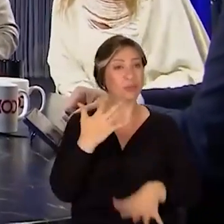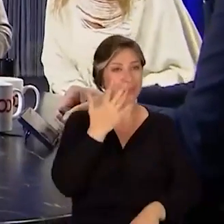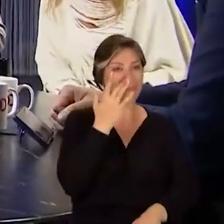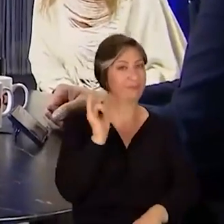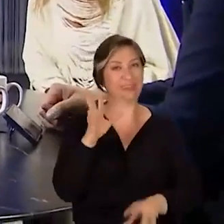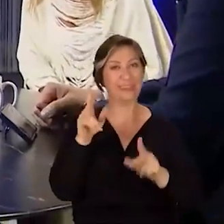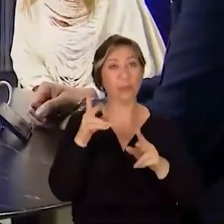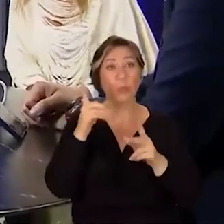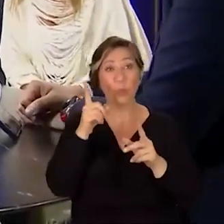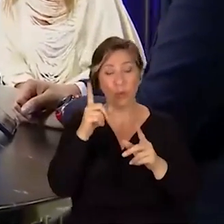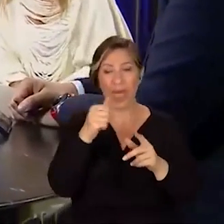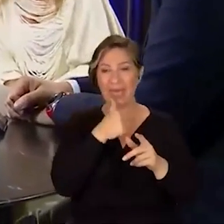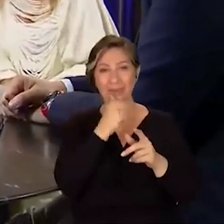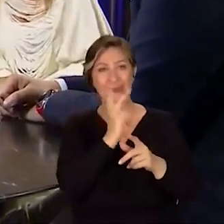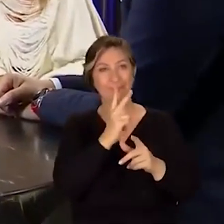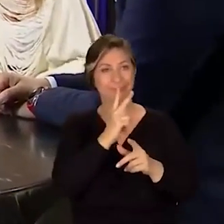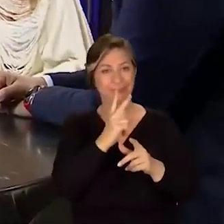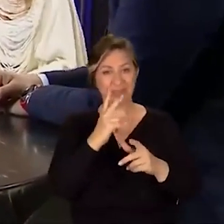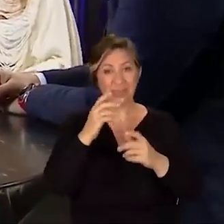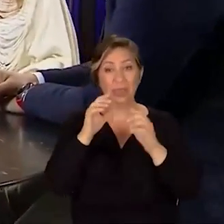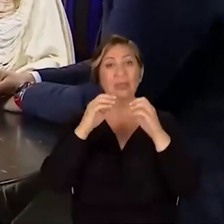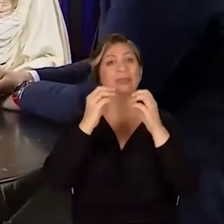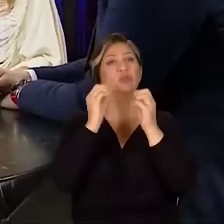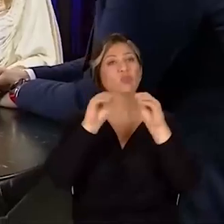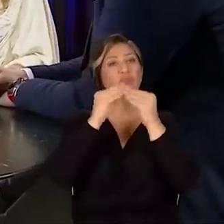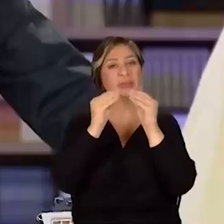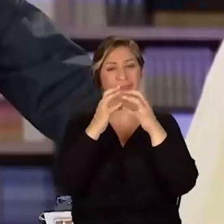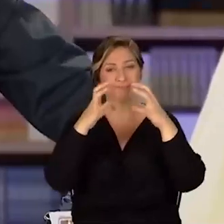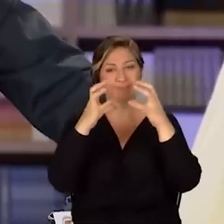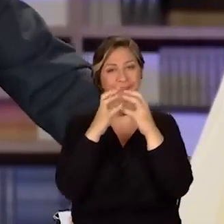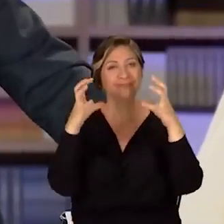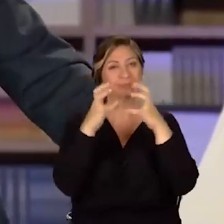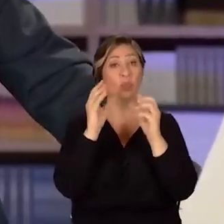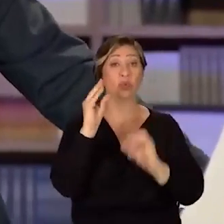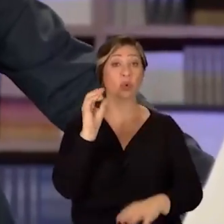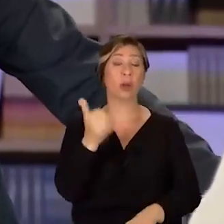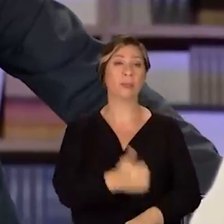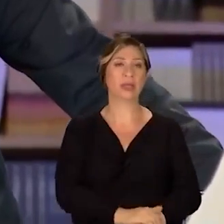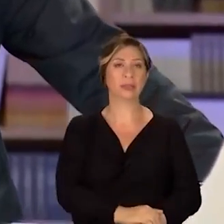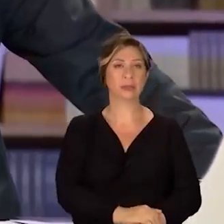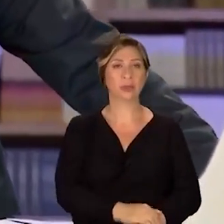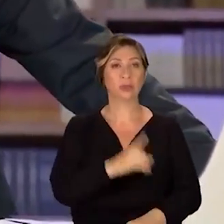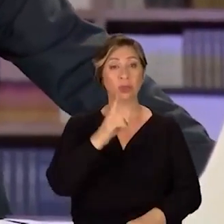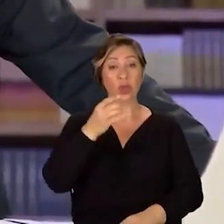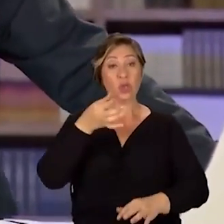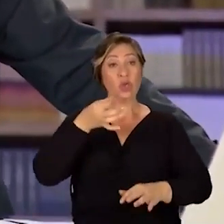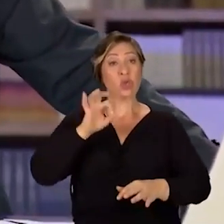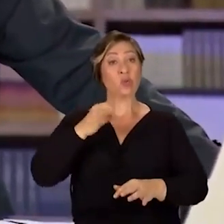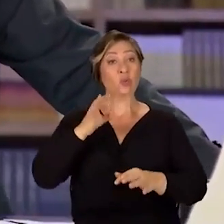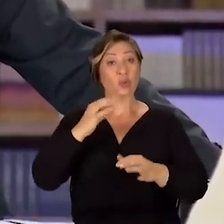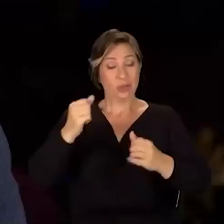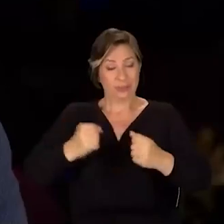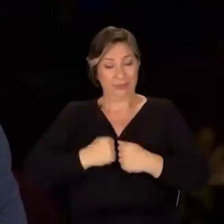şekilde vuruyor. Çünkü bu testis çapı çok önemli. Evet. Çok önemli. Yani burada gümüş sırtlı